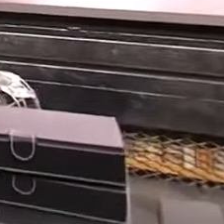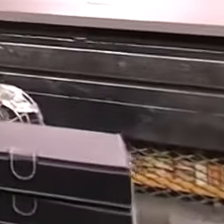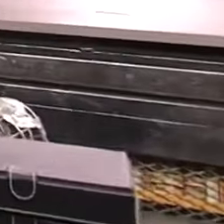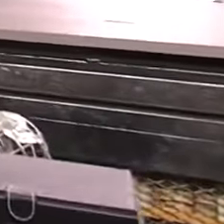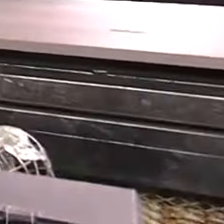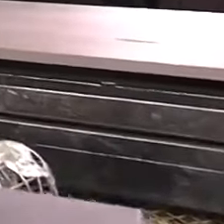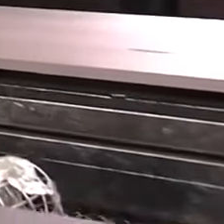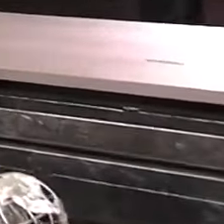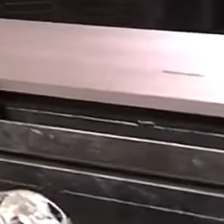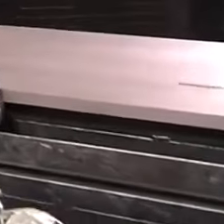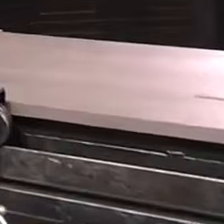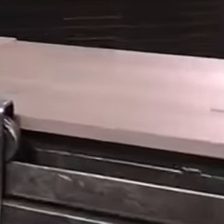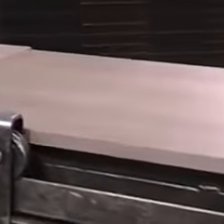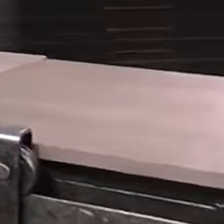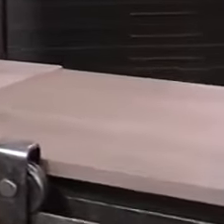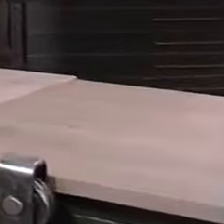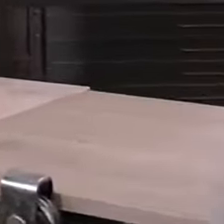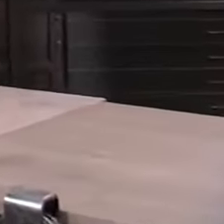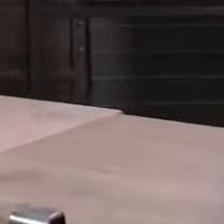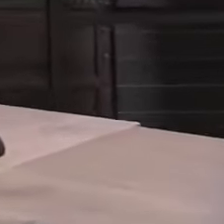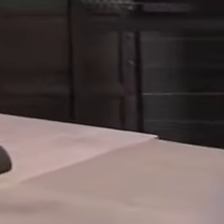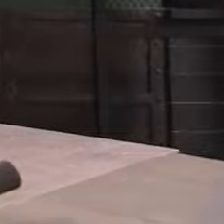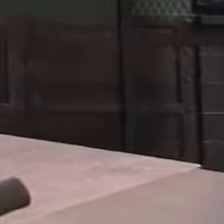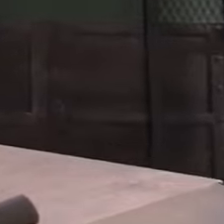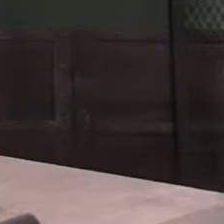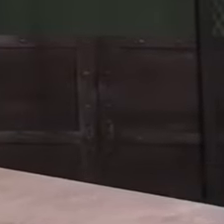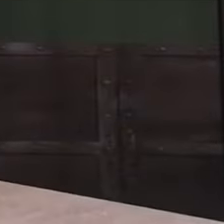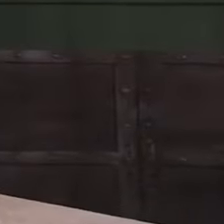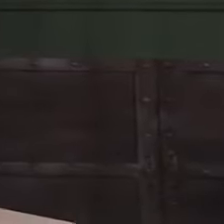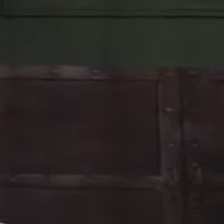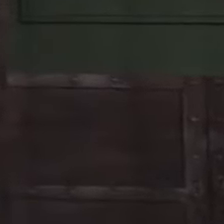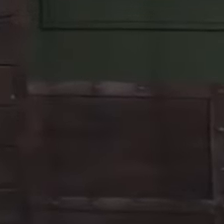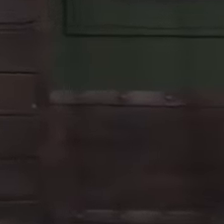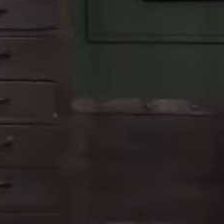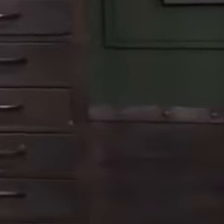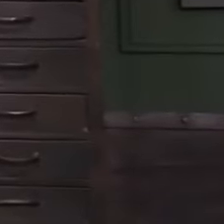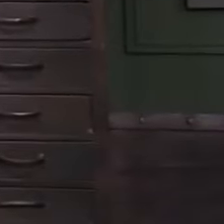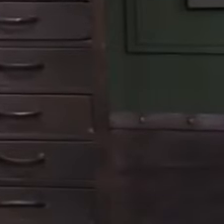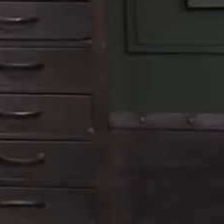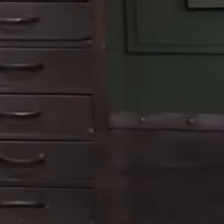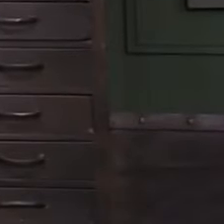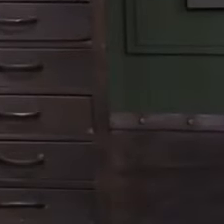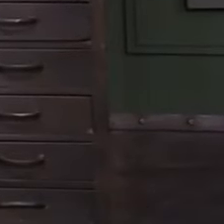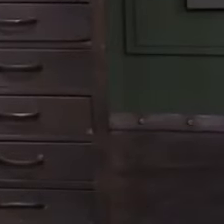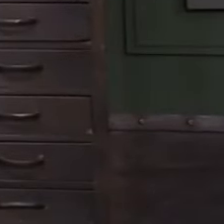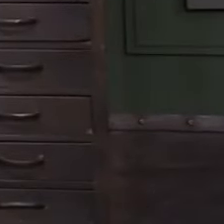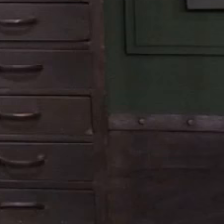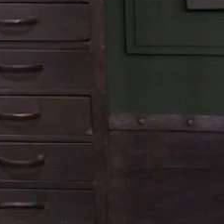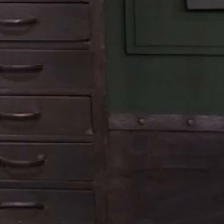추적하고 싶으십니까? 그렇다면 사반 채널을 구독해주세요. 지금까지 이자연 기자였습니다.